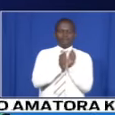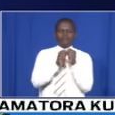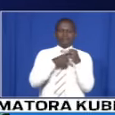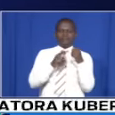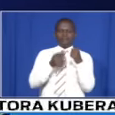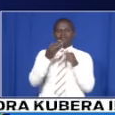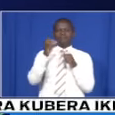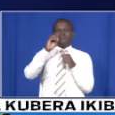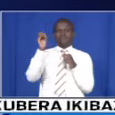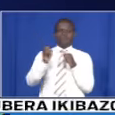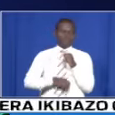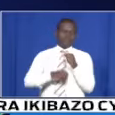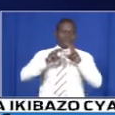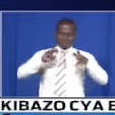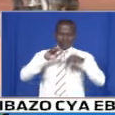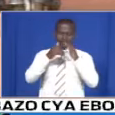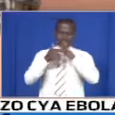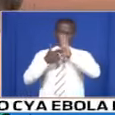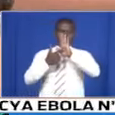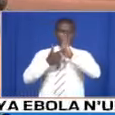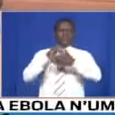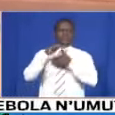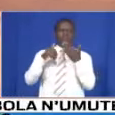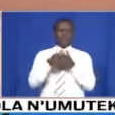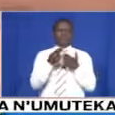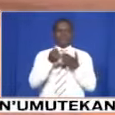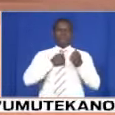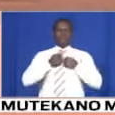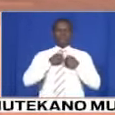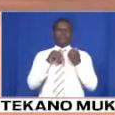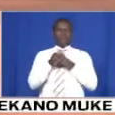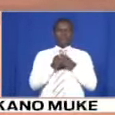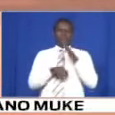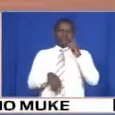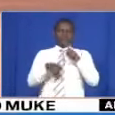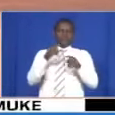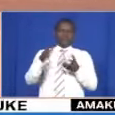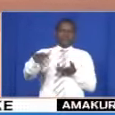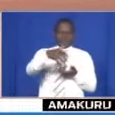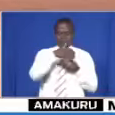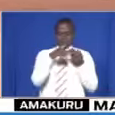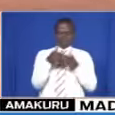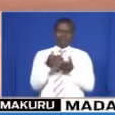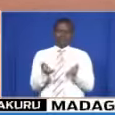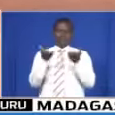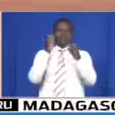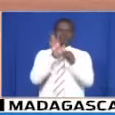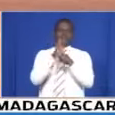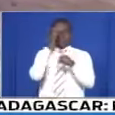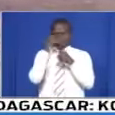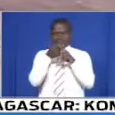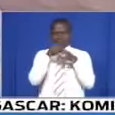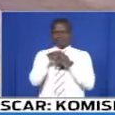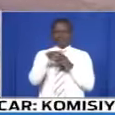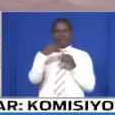16.3%. Ubu bushakashatsi bunerekana ko amafaranga umunyarwanda yinjiza ku mwaka GDP per capita natiyongereye cyane, kuko yavuye ku